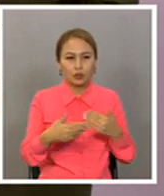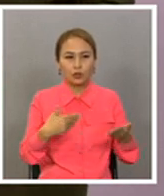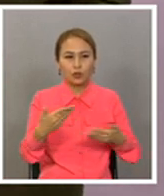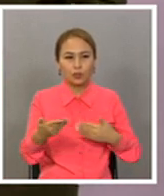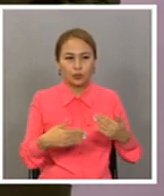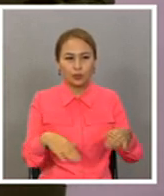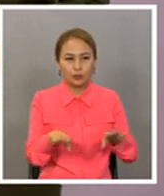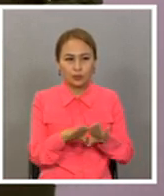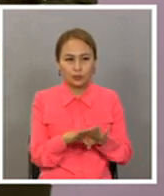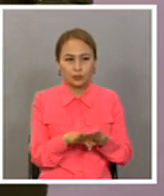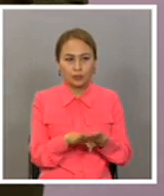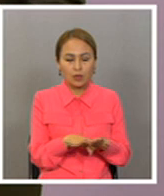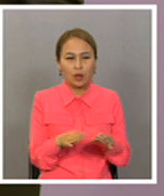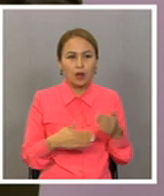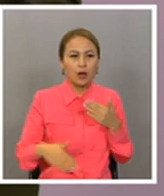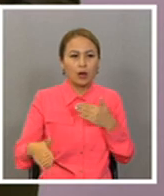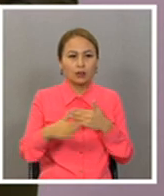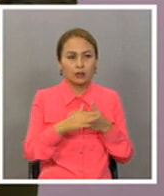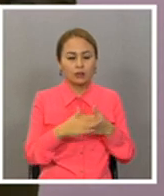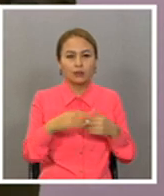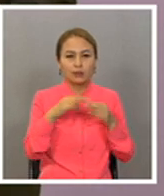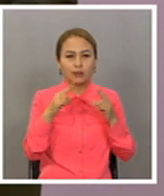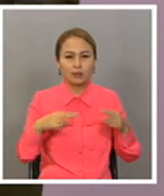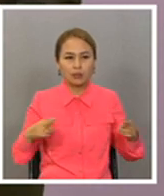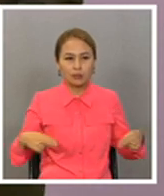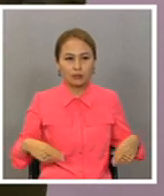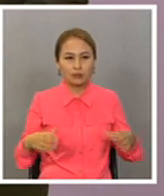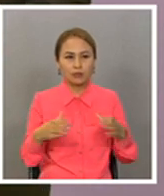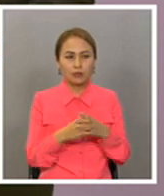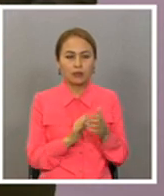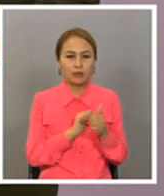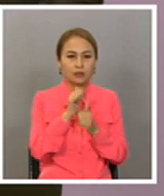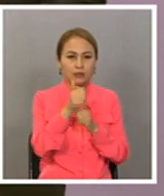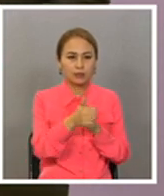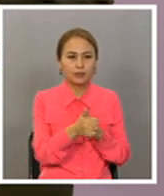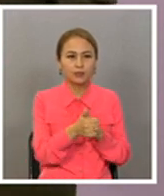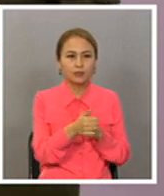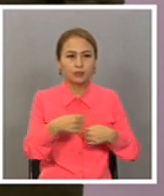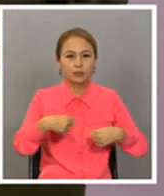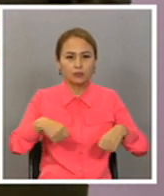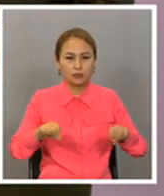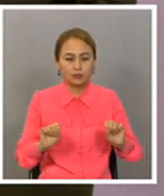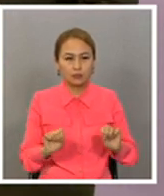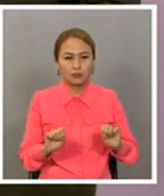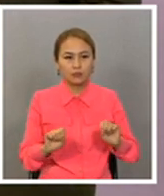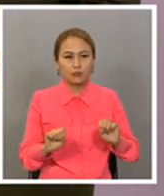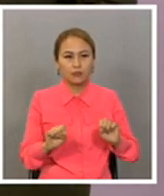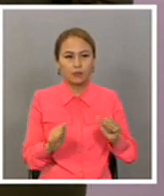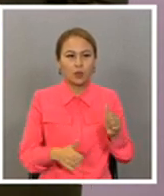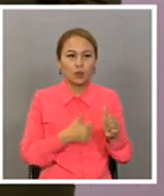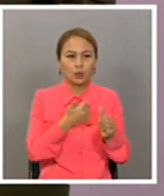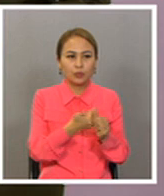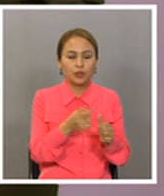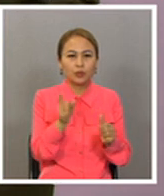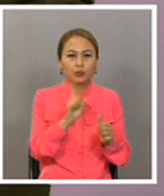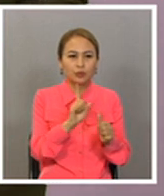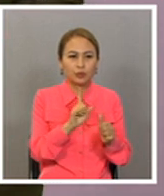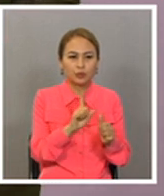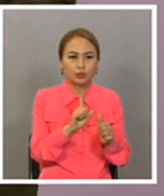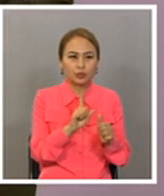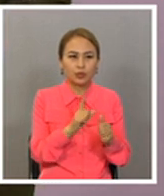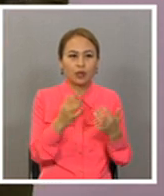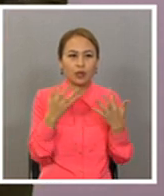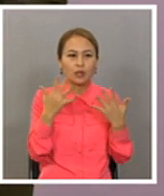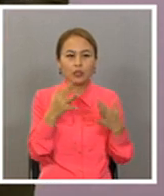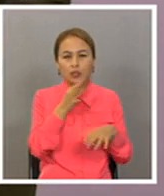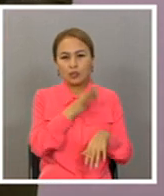өтіп, алдыңғы нысанды, яғни алдында кетіп бара жатқан мотоциклшіні қуып жету үшін қанша